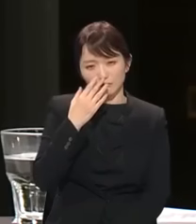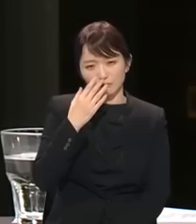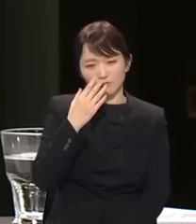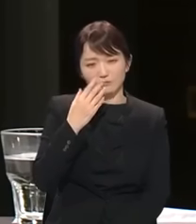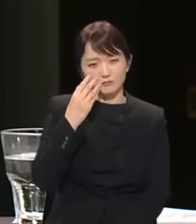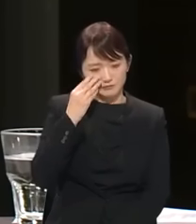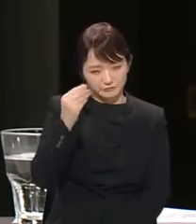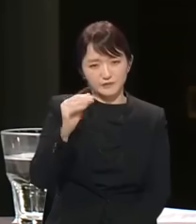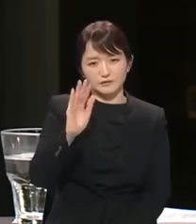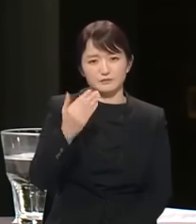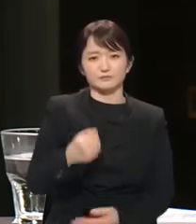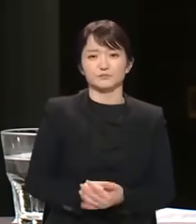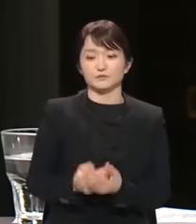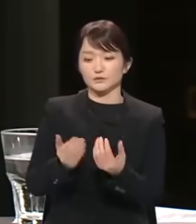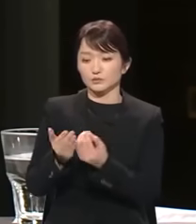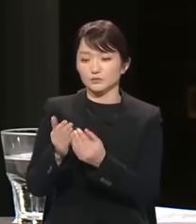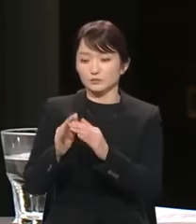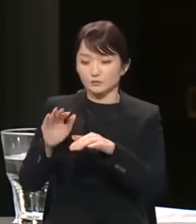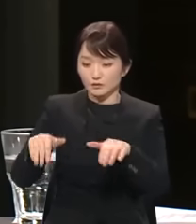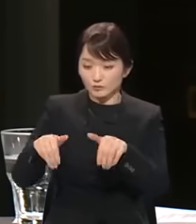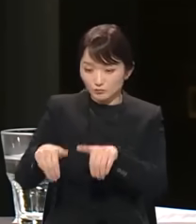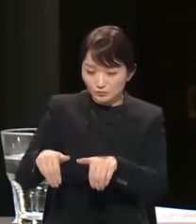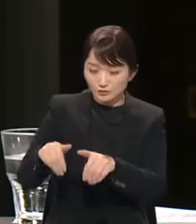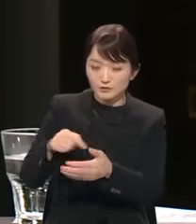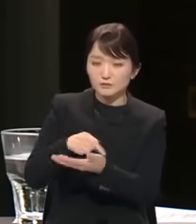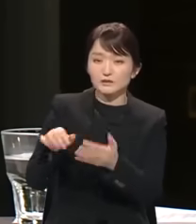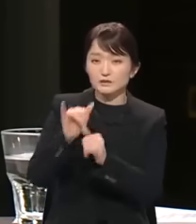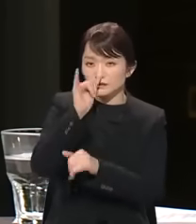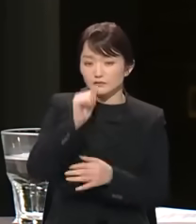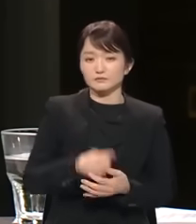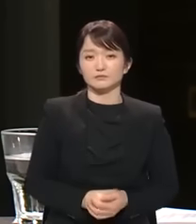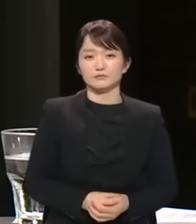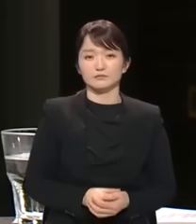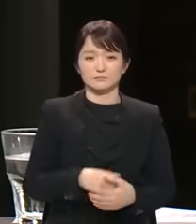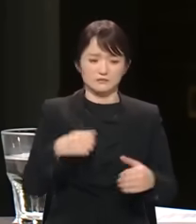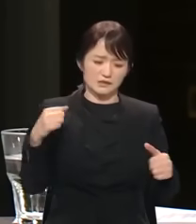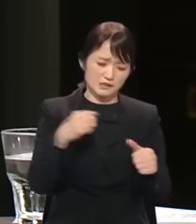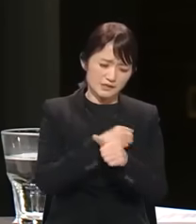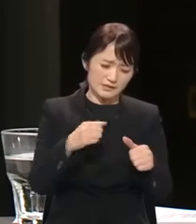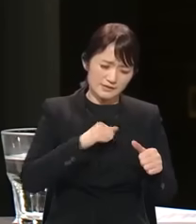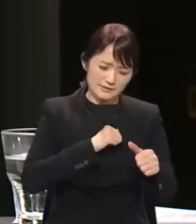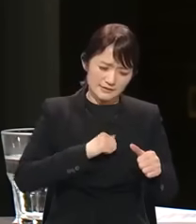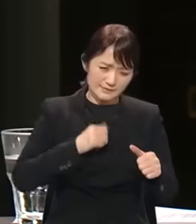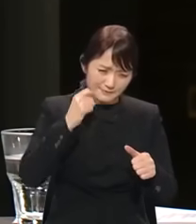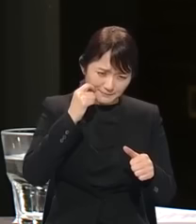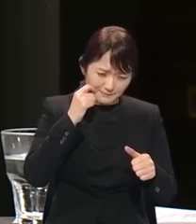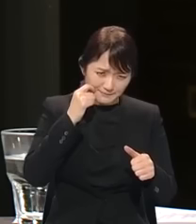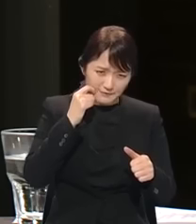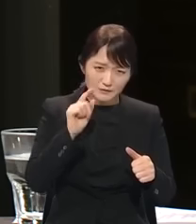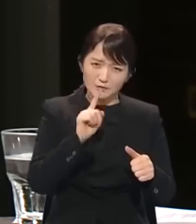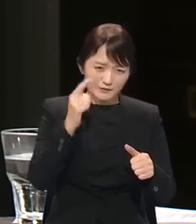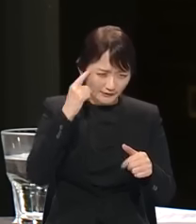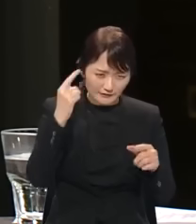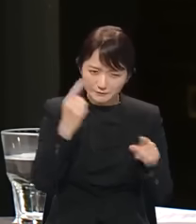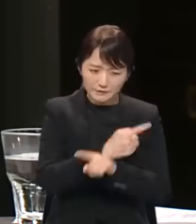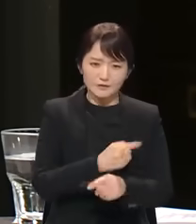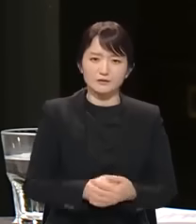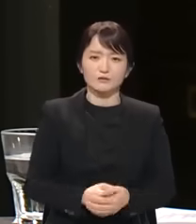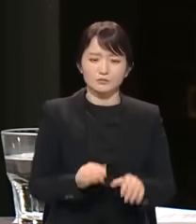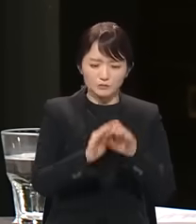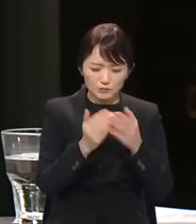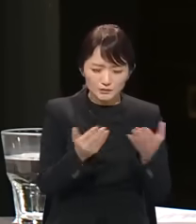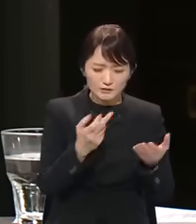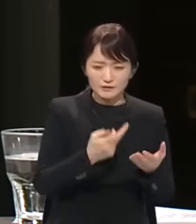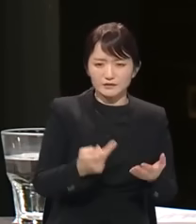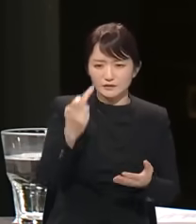피해자가 있었습니다 이런 학대를 견디다 못해서 아 큰 마음을 먹어요 모든 일을 어 형한테